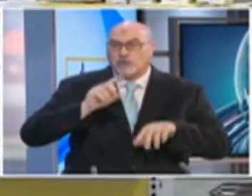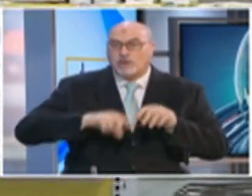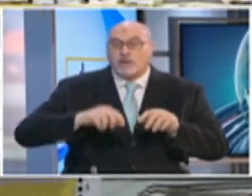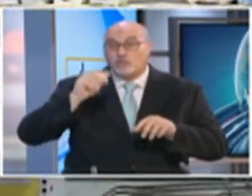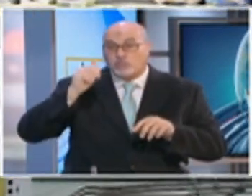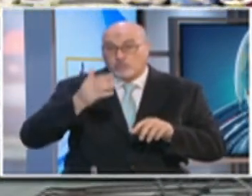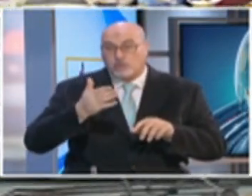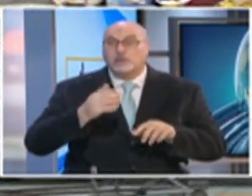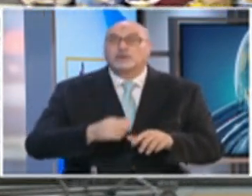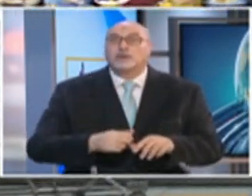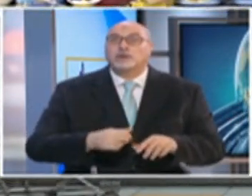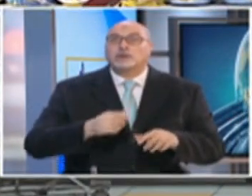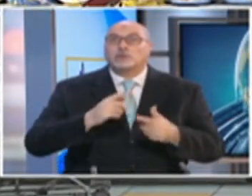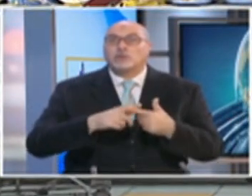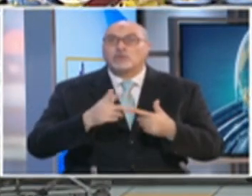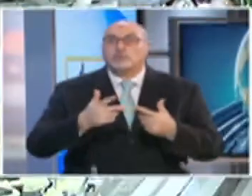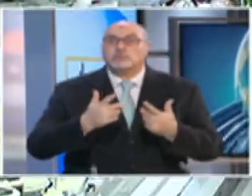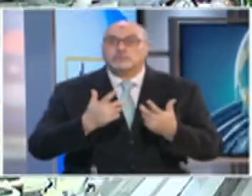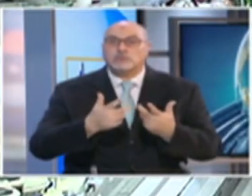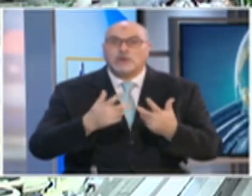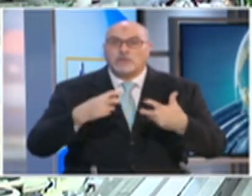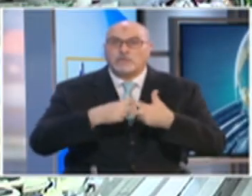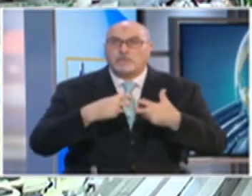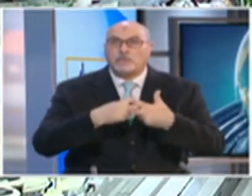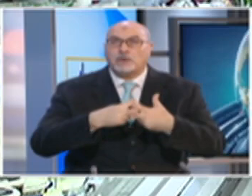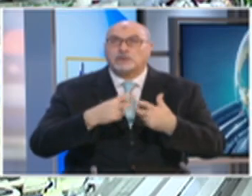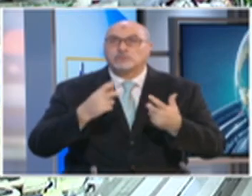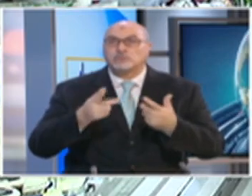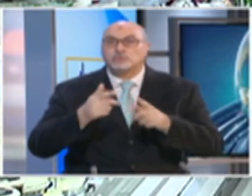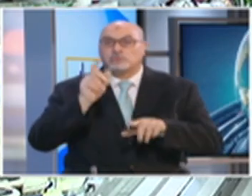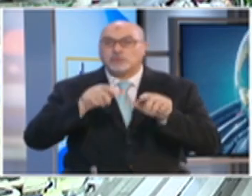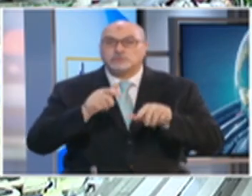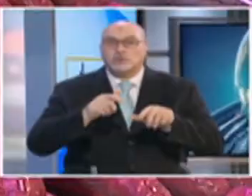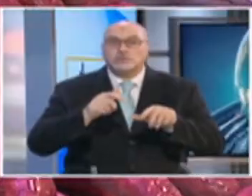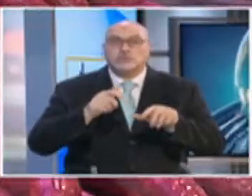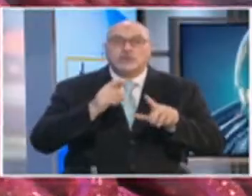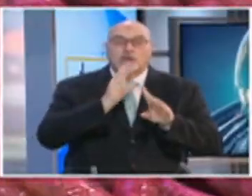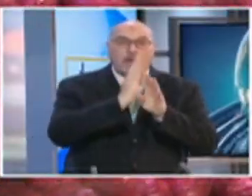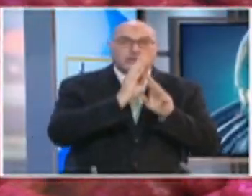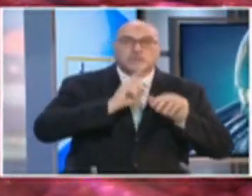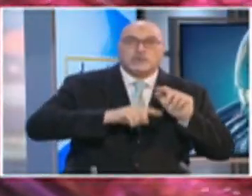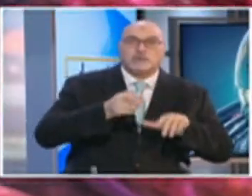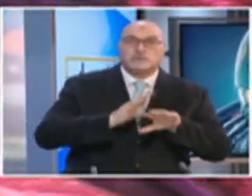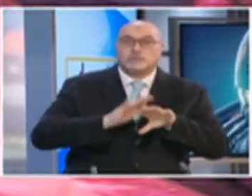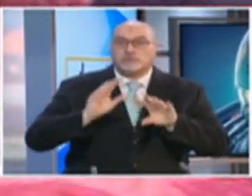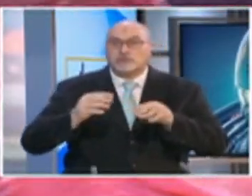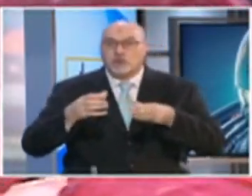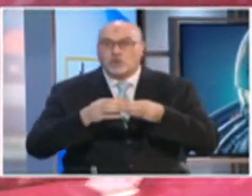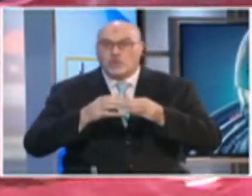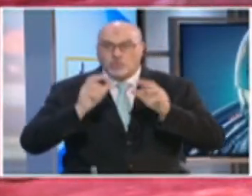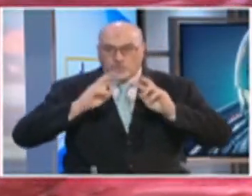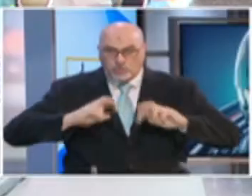الاكثر استهلاكا وفرض الرقابه على الاسعار والمضاربين من خلال العمل الميداني لفرق